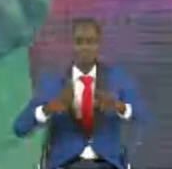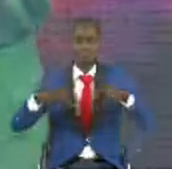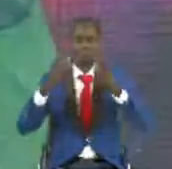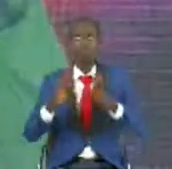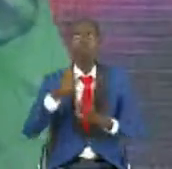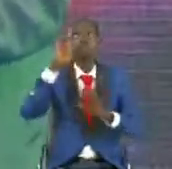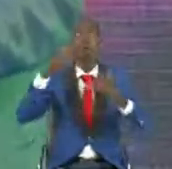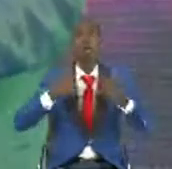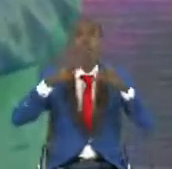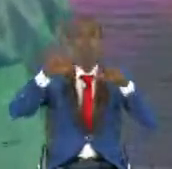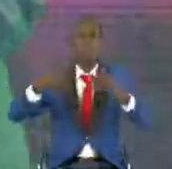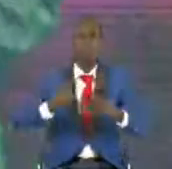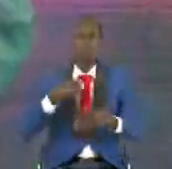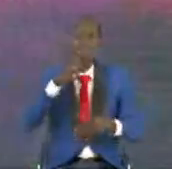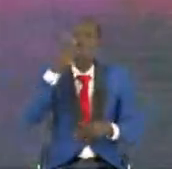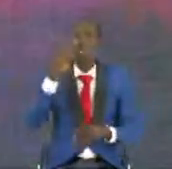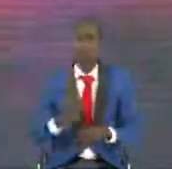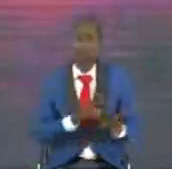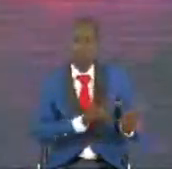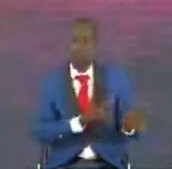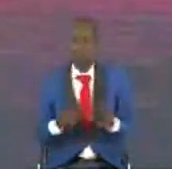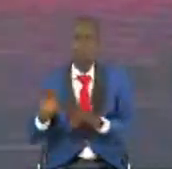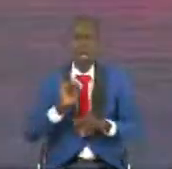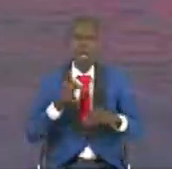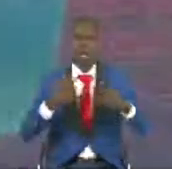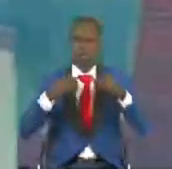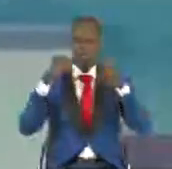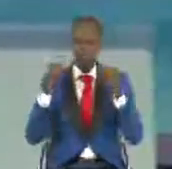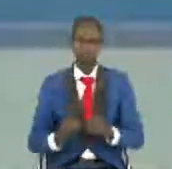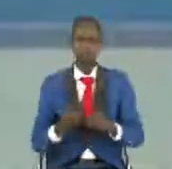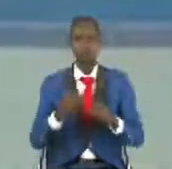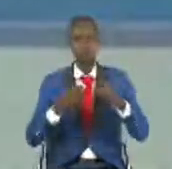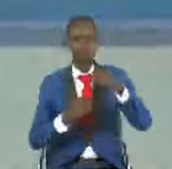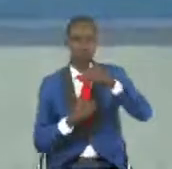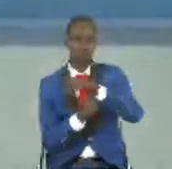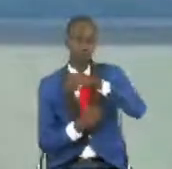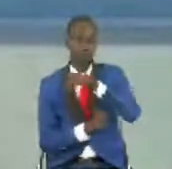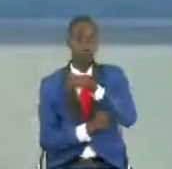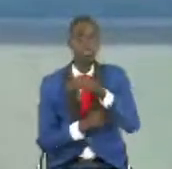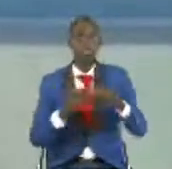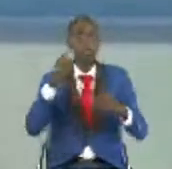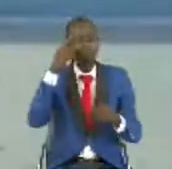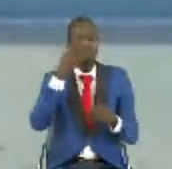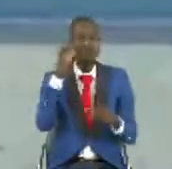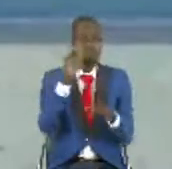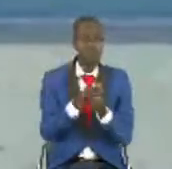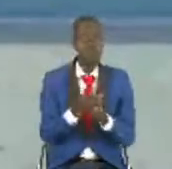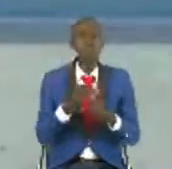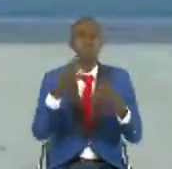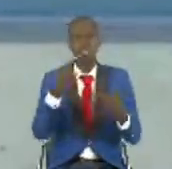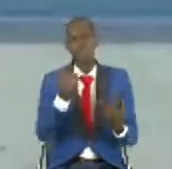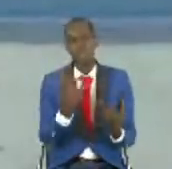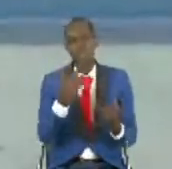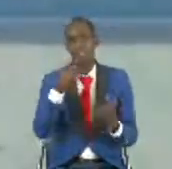donné l'assurance. Maintenant, j'ai un fondement solide de la rédemption promise. Maintenant, j'accepte. Dès que